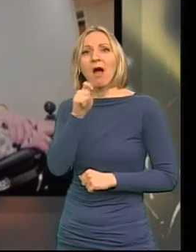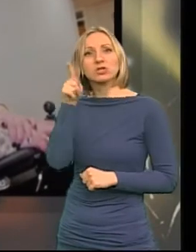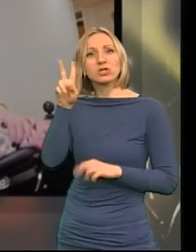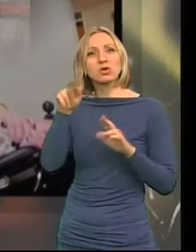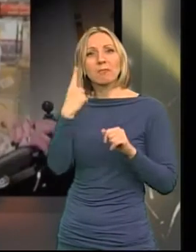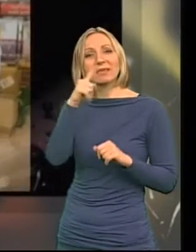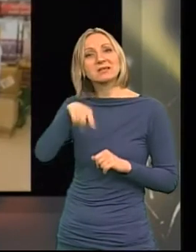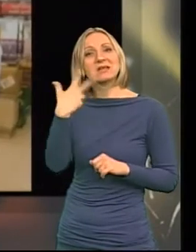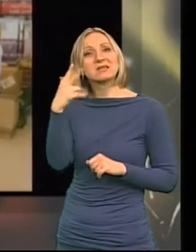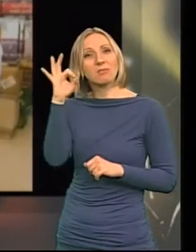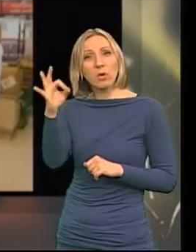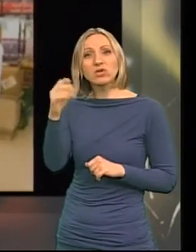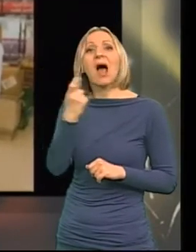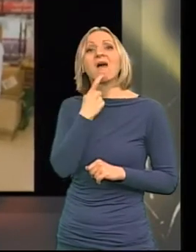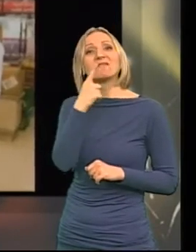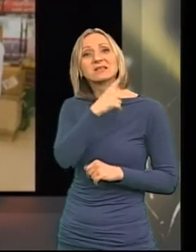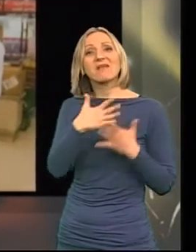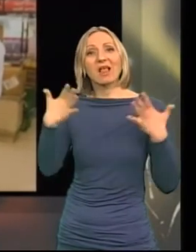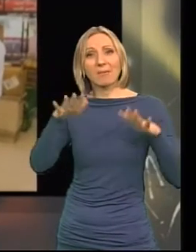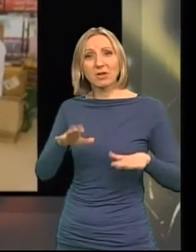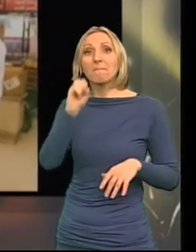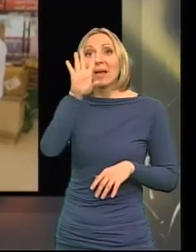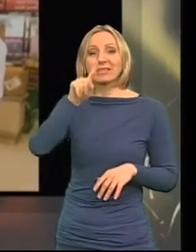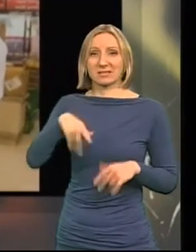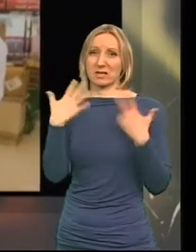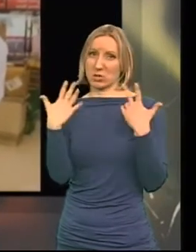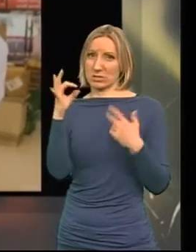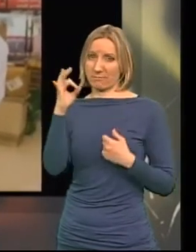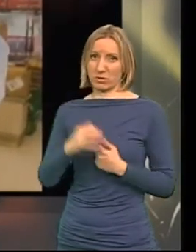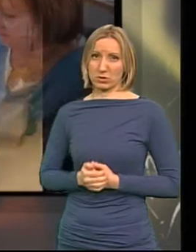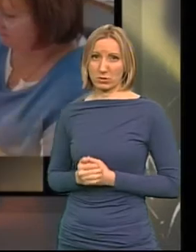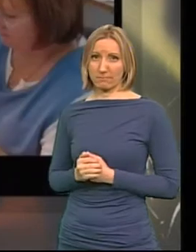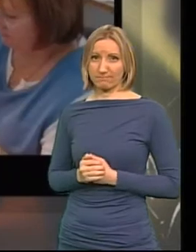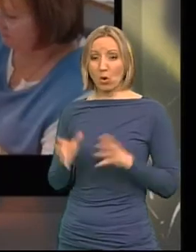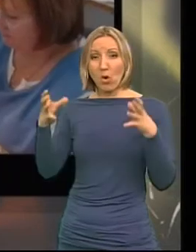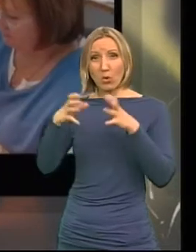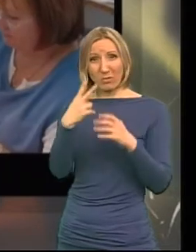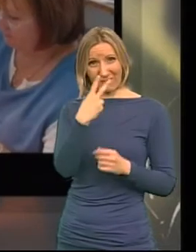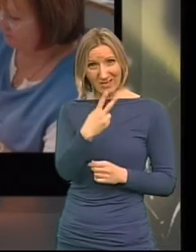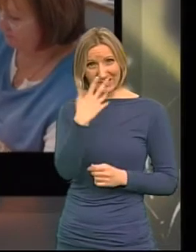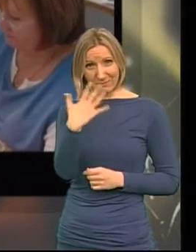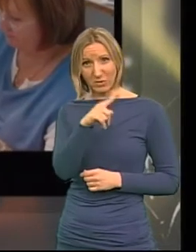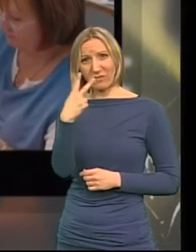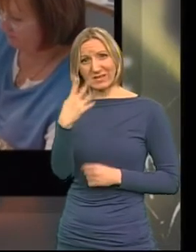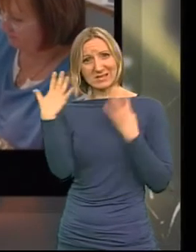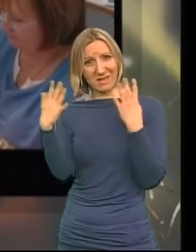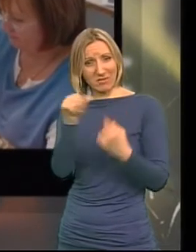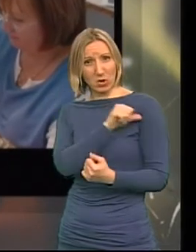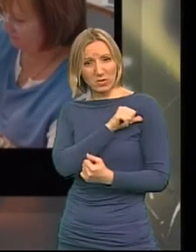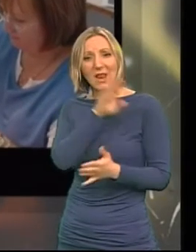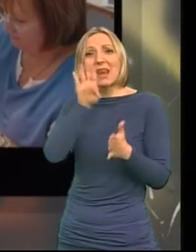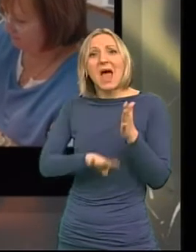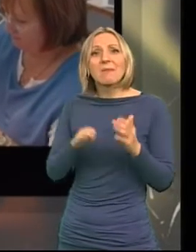ima 1,3%, a u Finskoj i Velikoj Britaniji 15,8%. U grupi od 25 do 29 godina